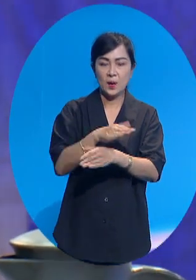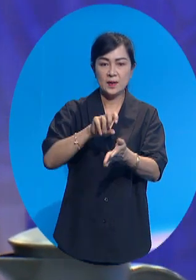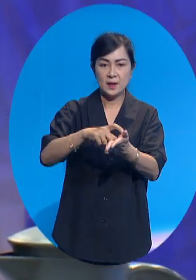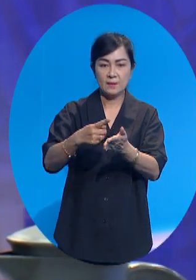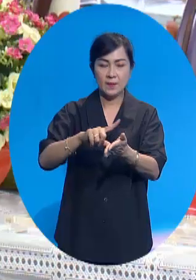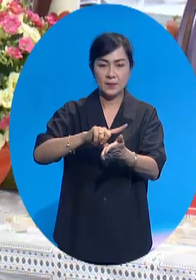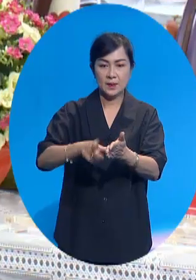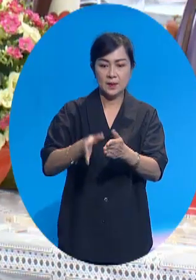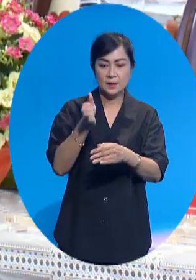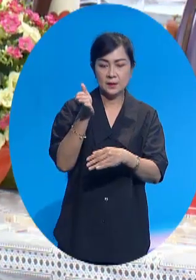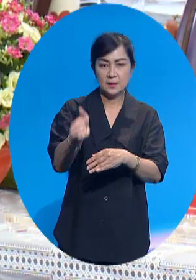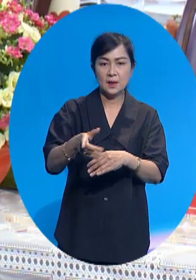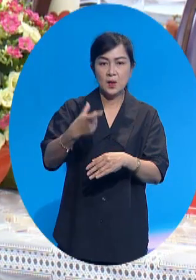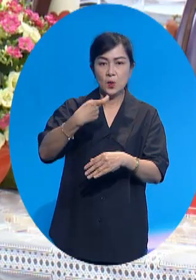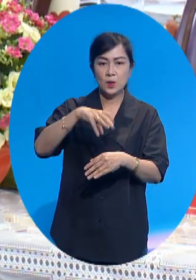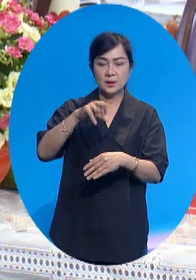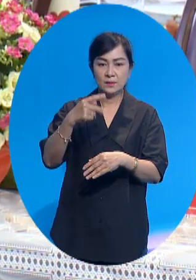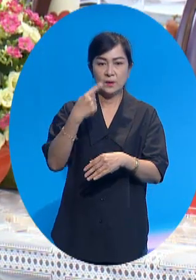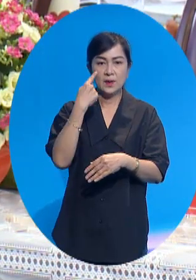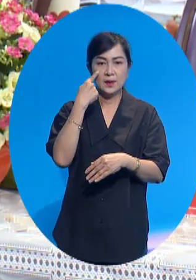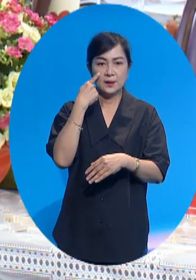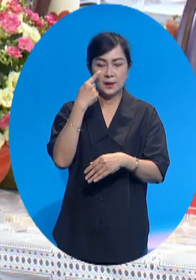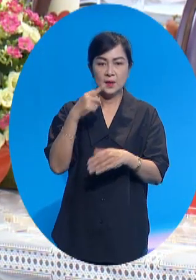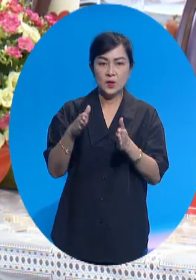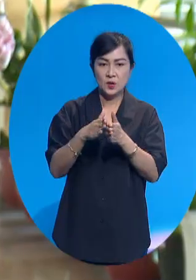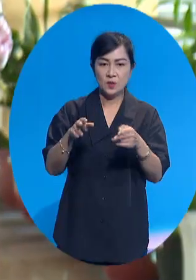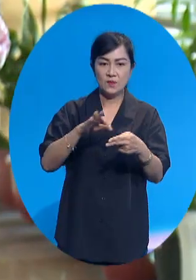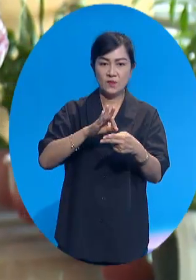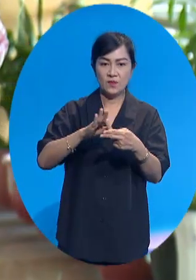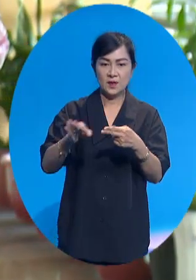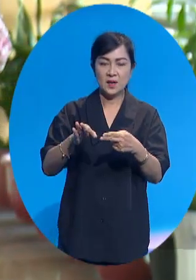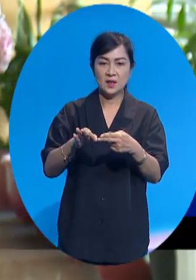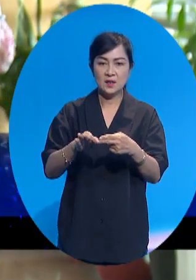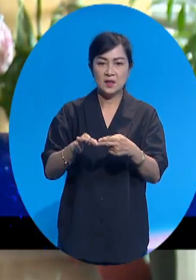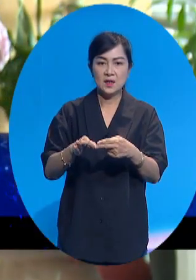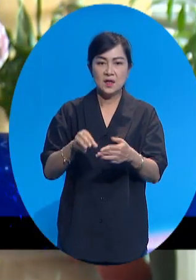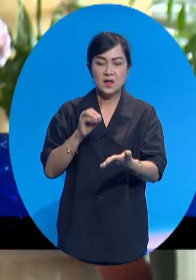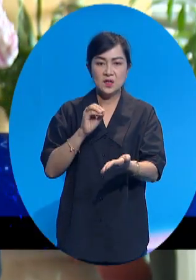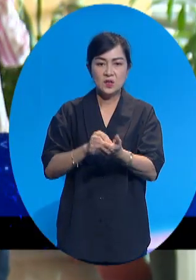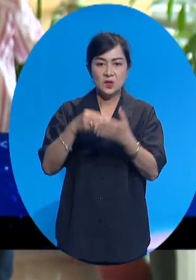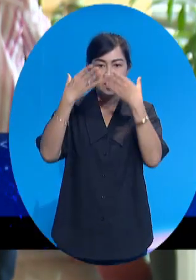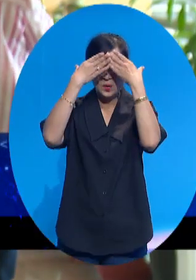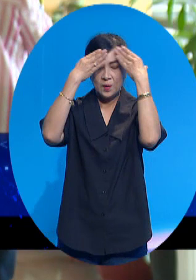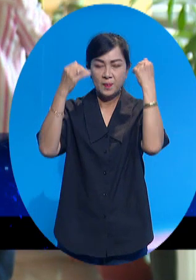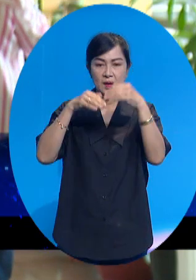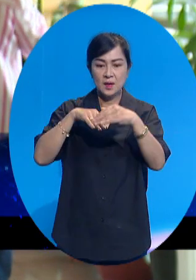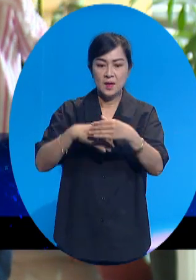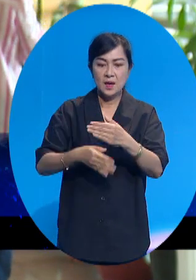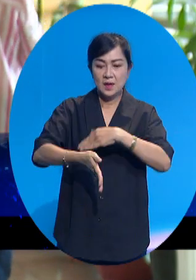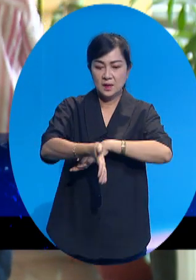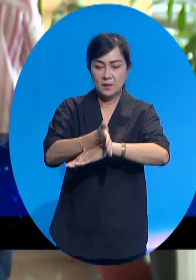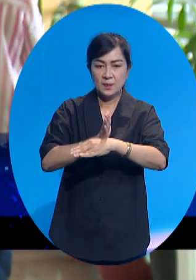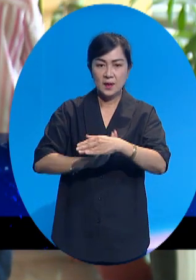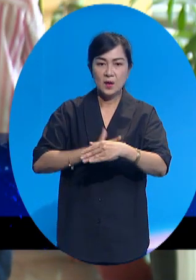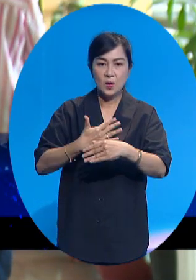pháp thời gian tới. Quận Tân Phú thấy được còn nhiều vấn đề còn nhãn chưa thông để khơi dậy các tiềm năng đó. Do